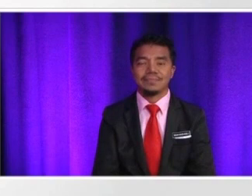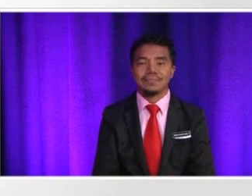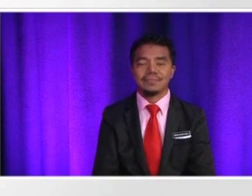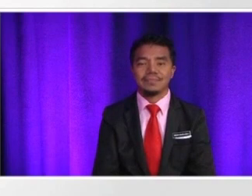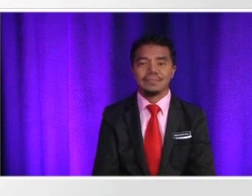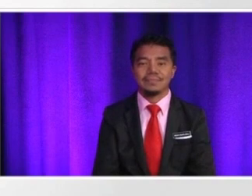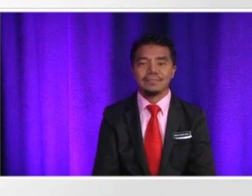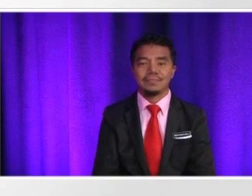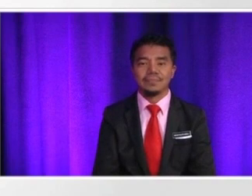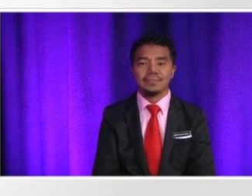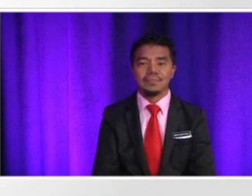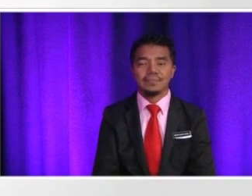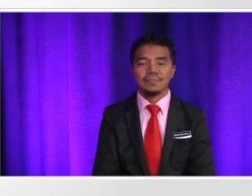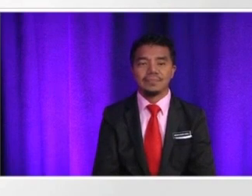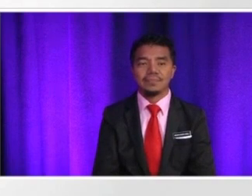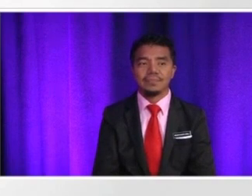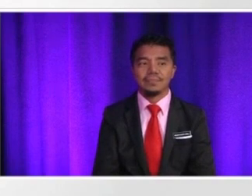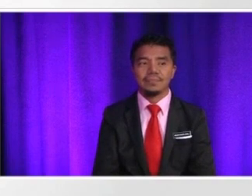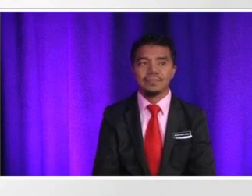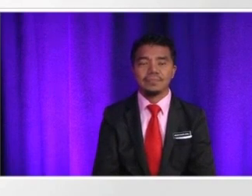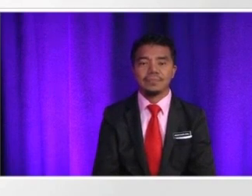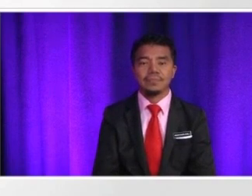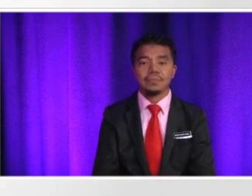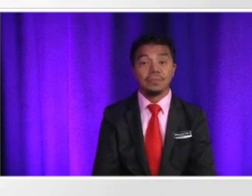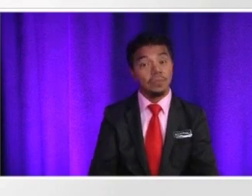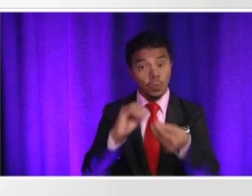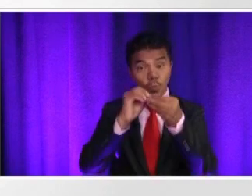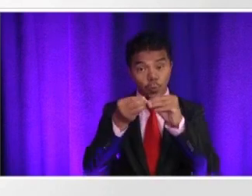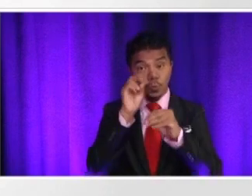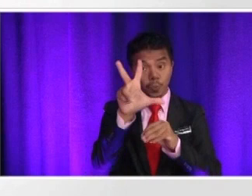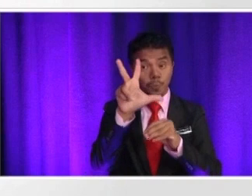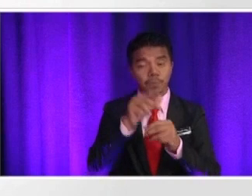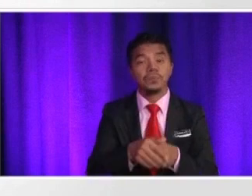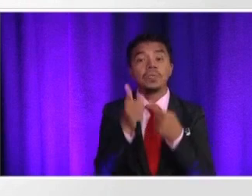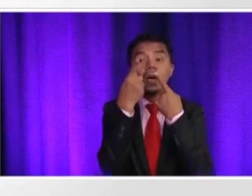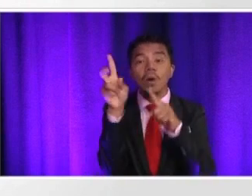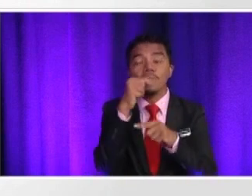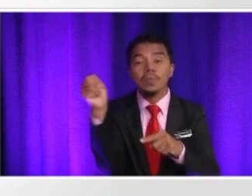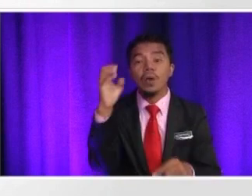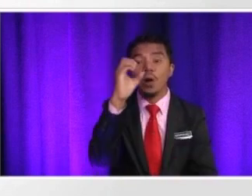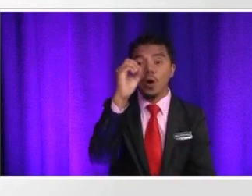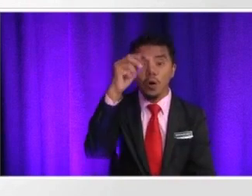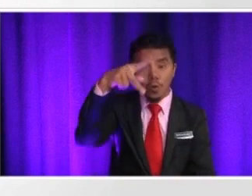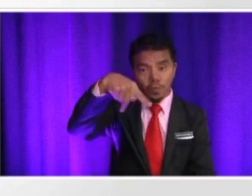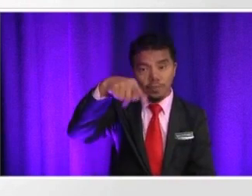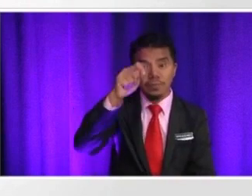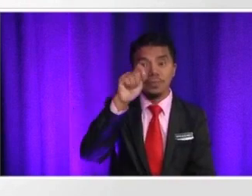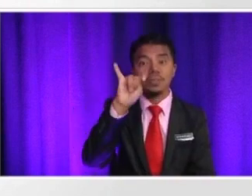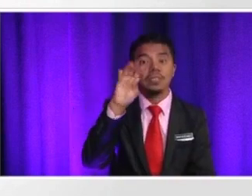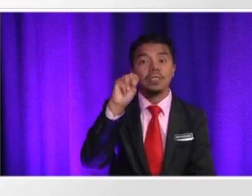Okey, okay. Syazana. Syazana? Seterusnya, nombor tiga, jawapan dia optimistik. Kenapa tu? Dekat